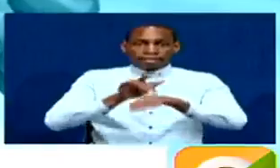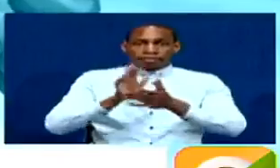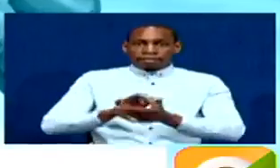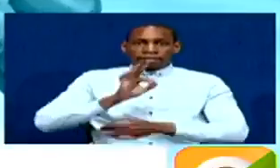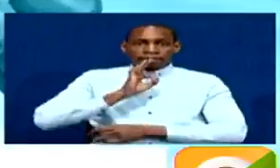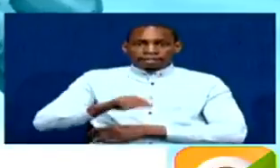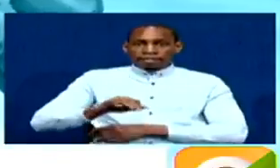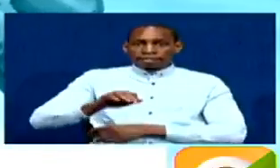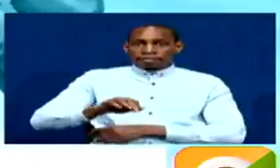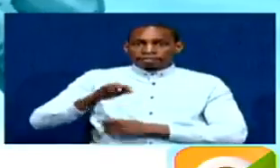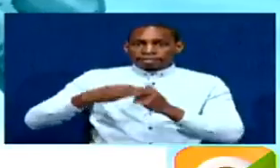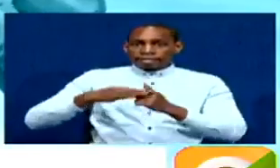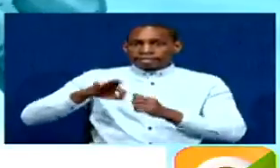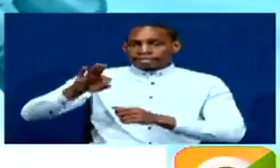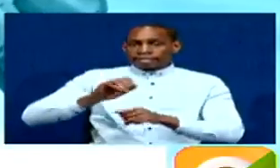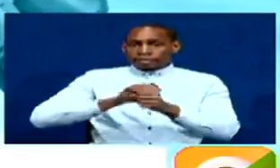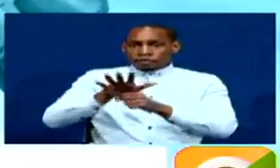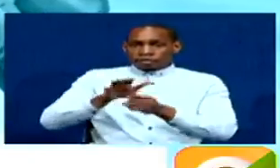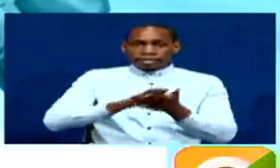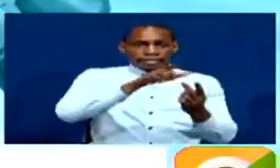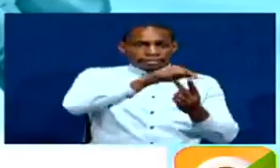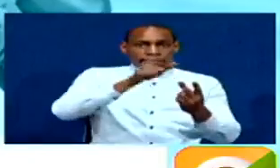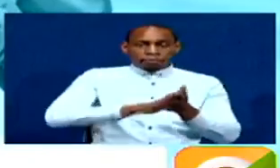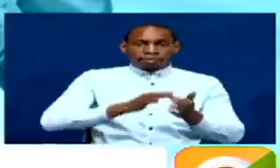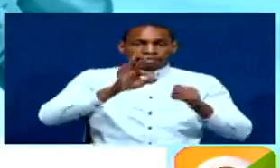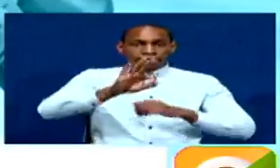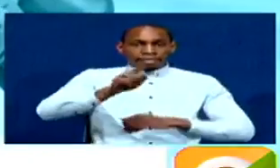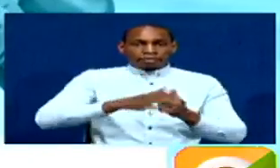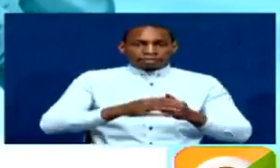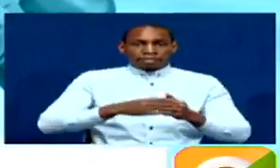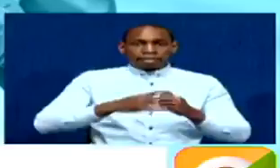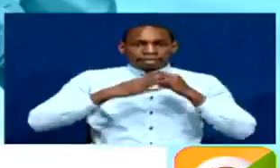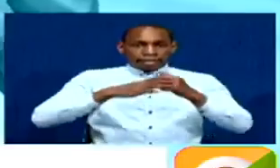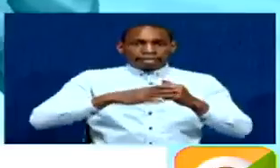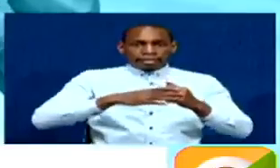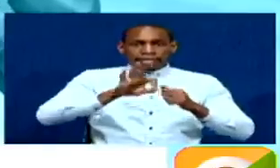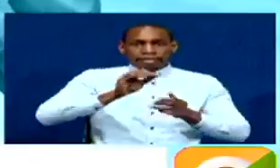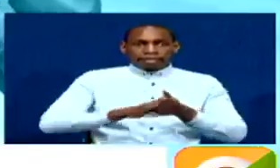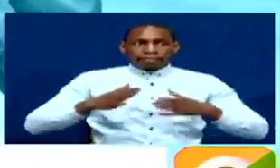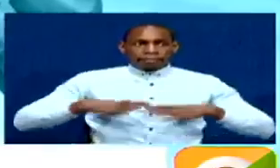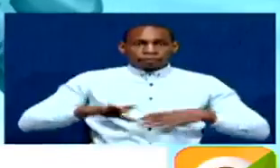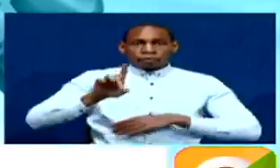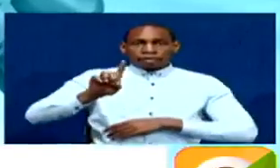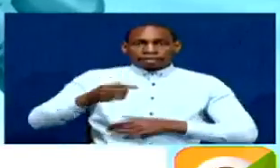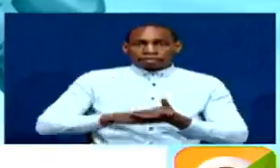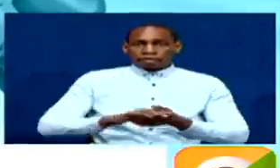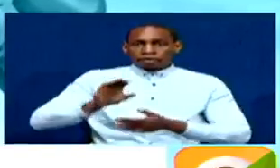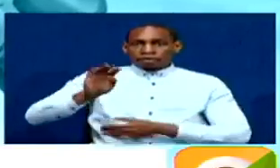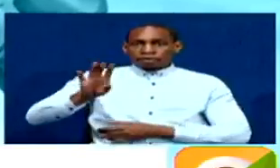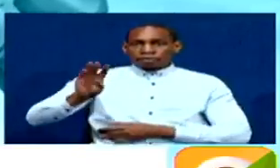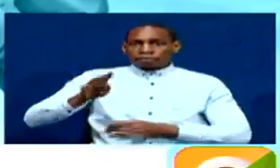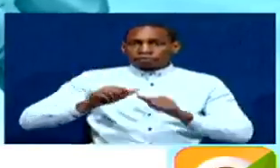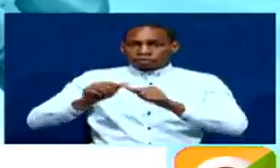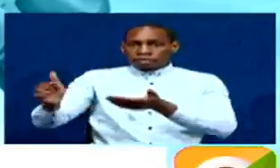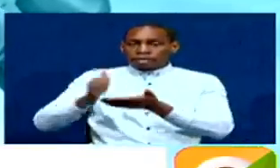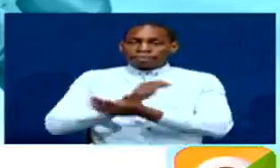maambukizi 383 ya COVID-19 kutoka sampuli 3,930. Watu 1,184